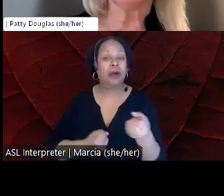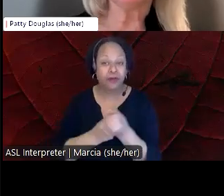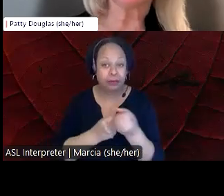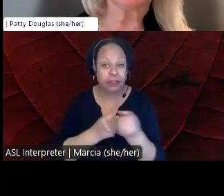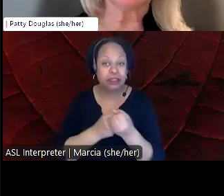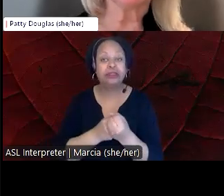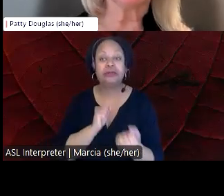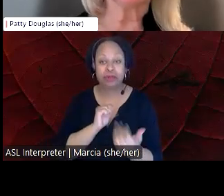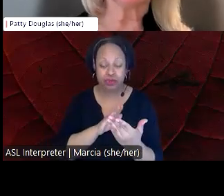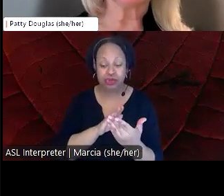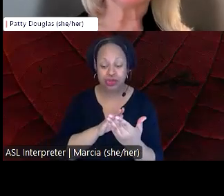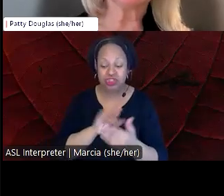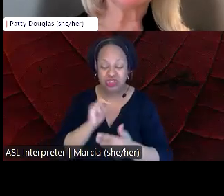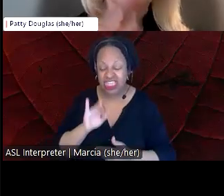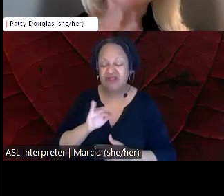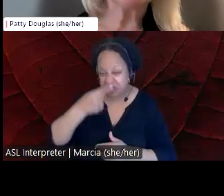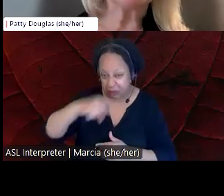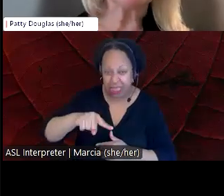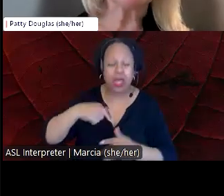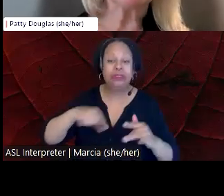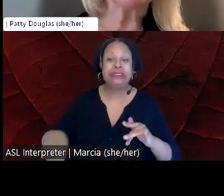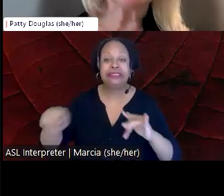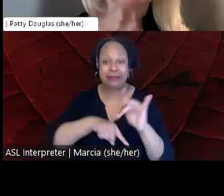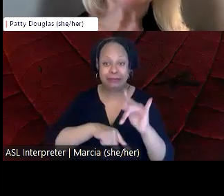une approche beaucoup plus affirmative,